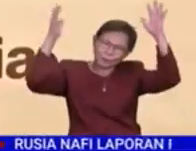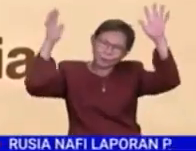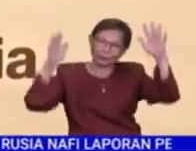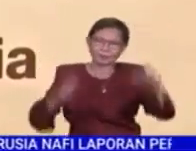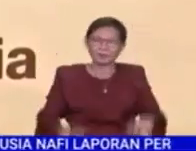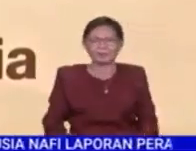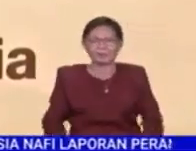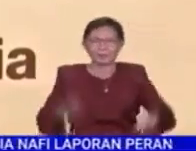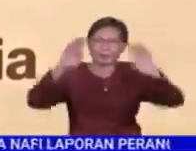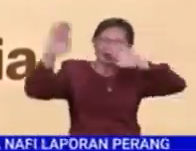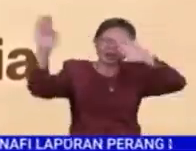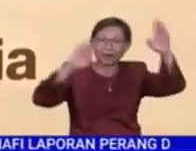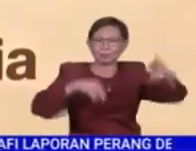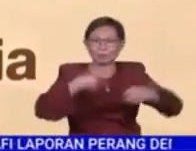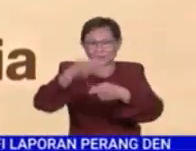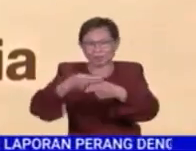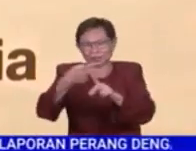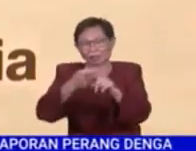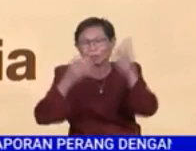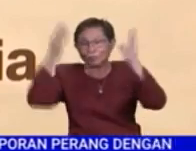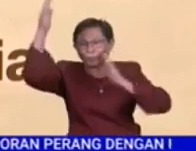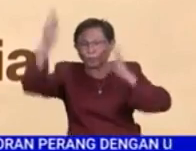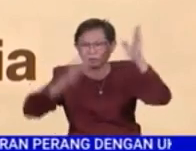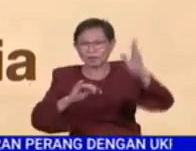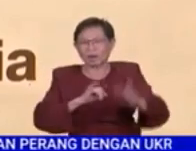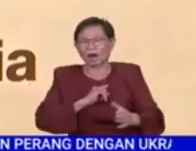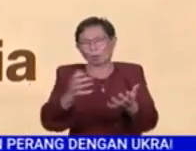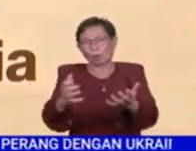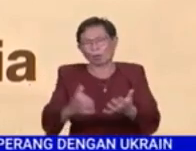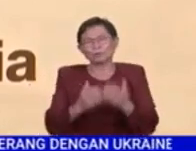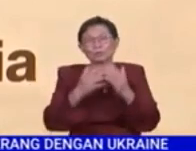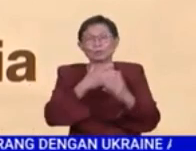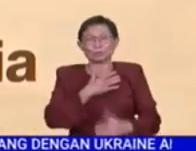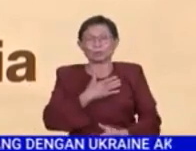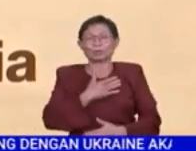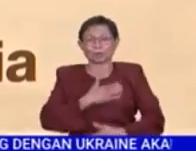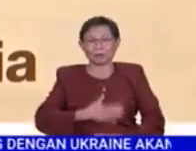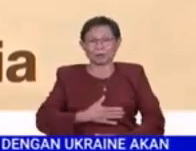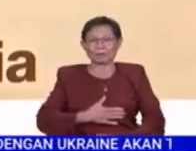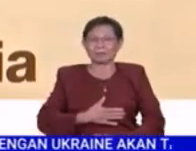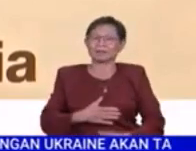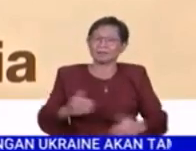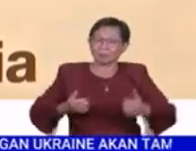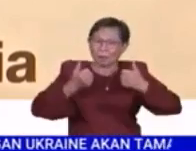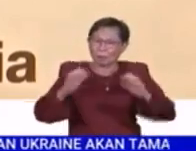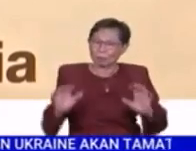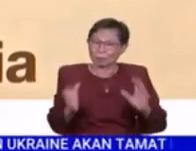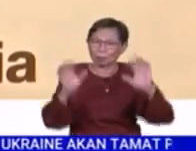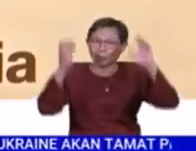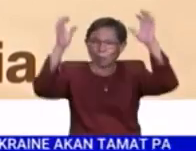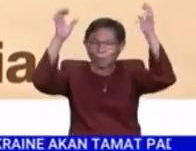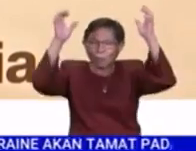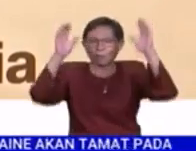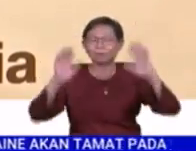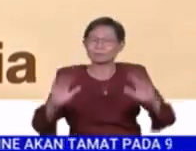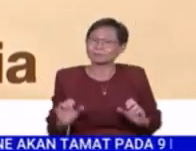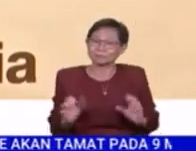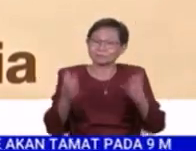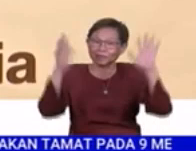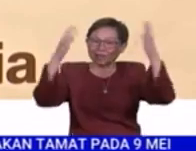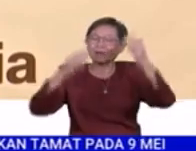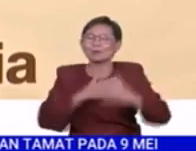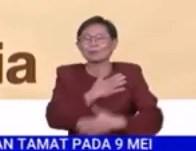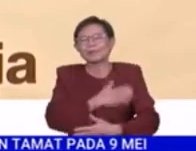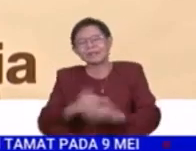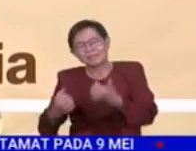Hi everybody, my name is Sibel from Malaysia Wushu Team and I would like to wish everybody a Selamat Hari Raya Aidilfitri. Please support the